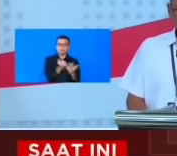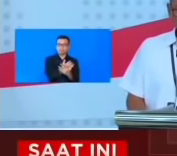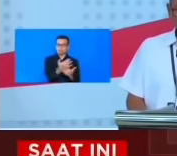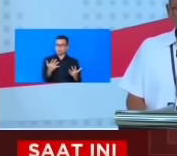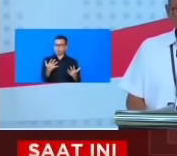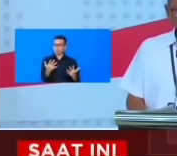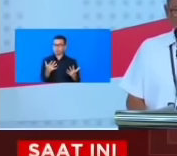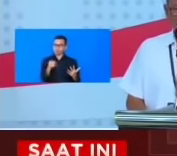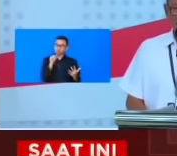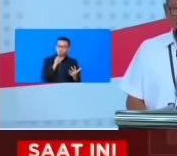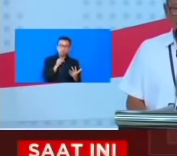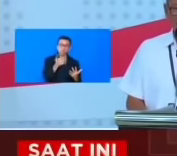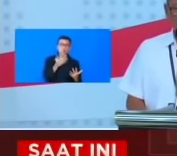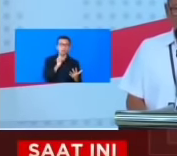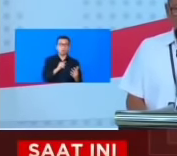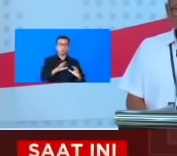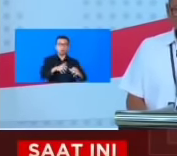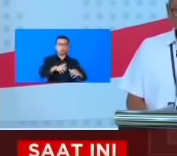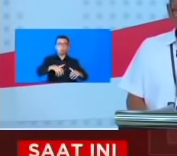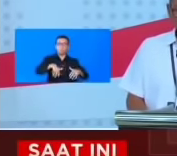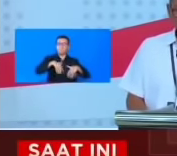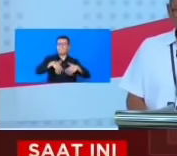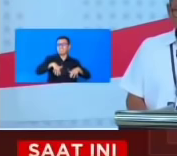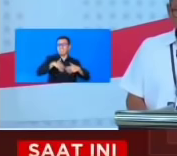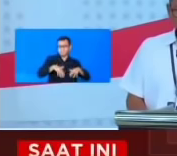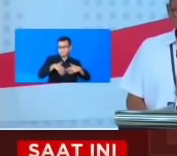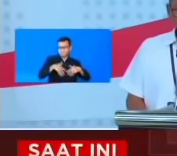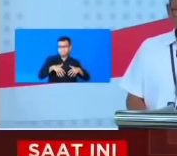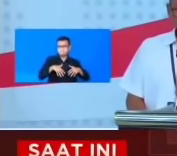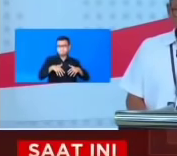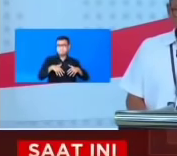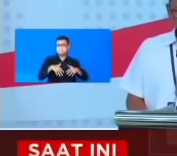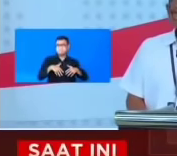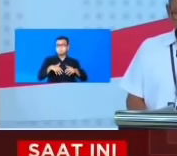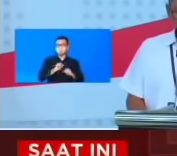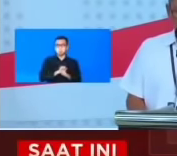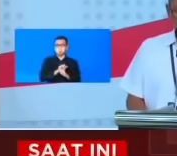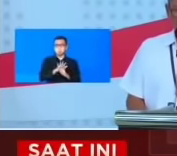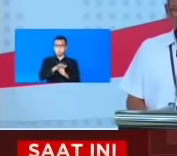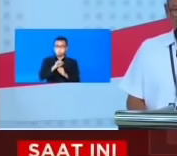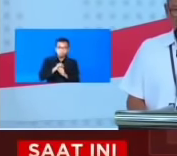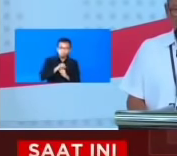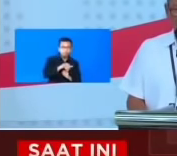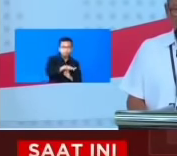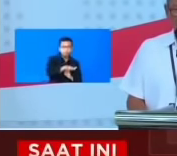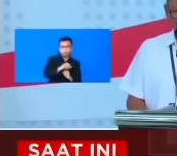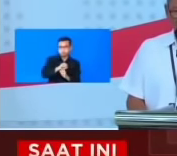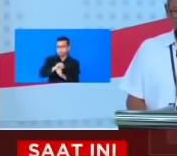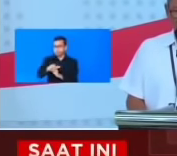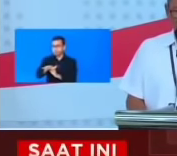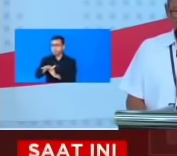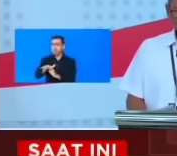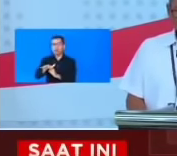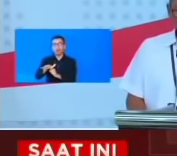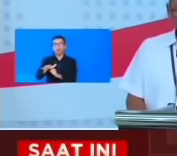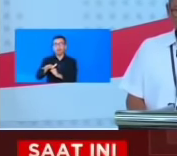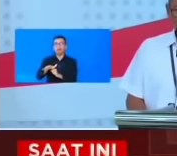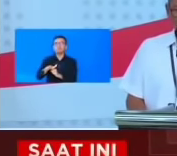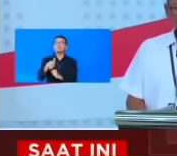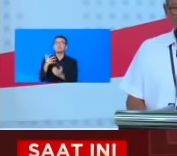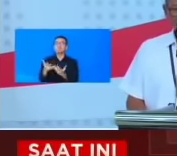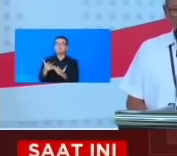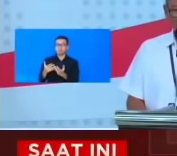saudara-saudara kita yang rentan untuk terkena penyakit ini dan kemudian menjadi berat,